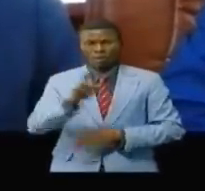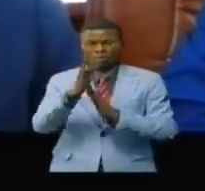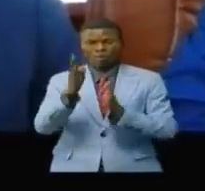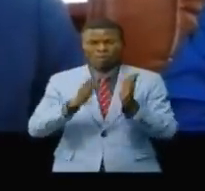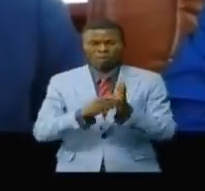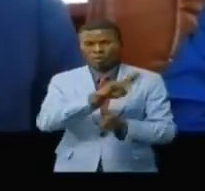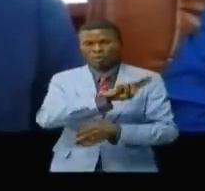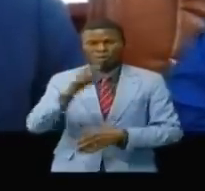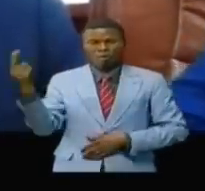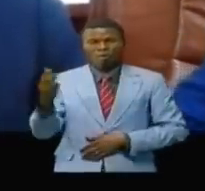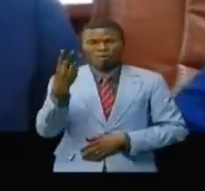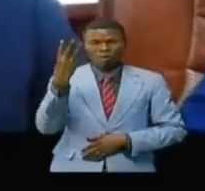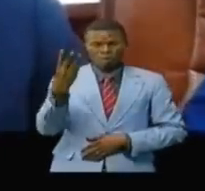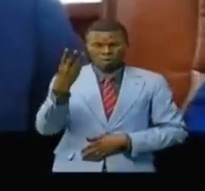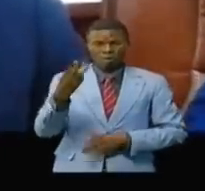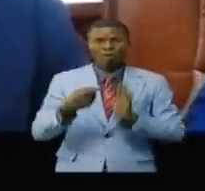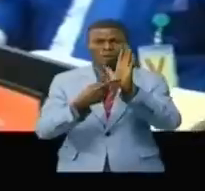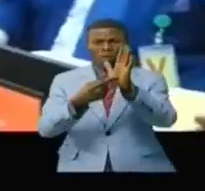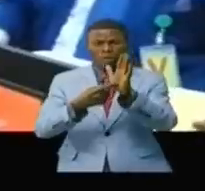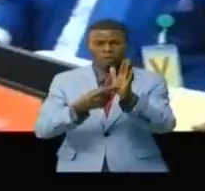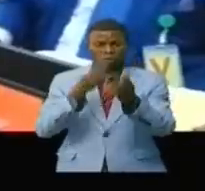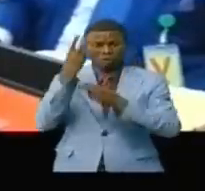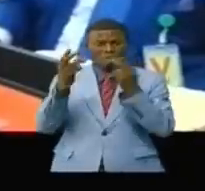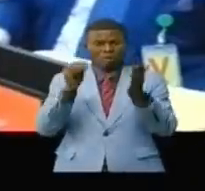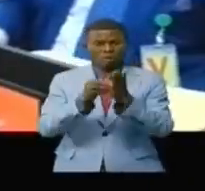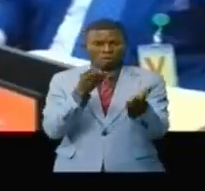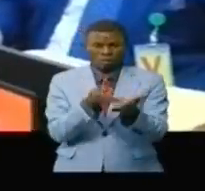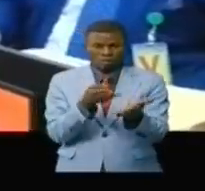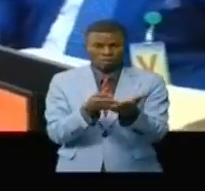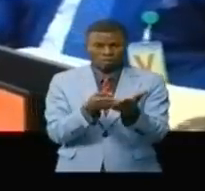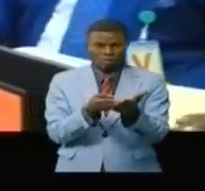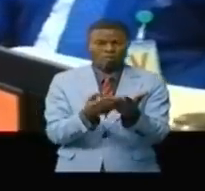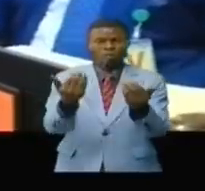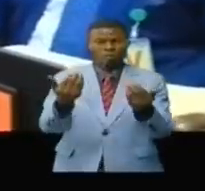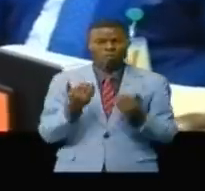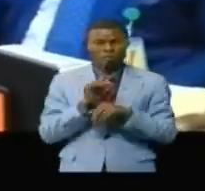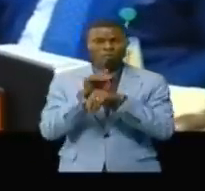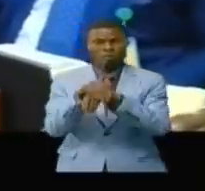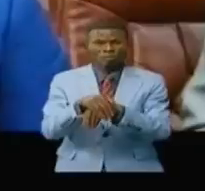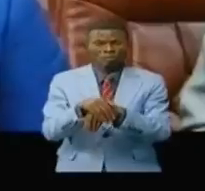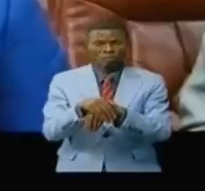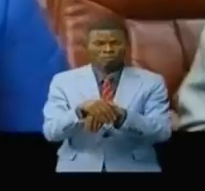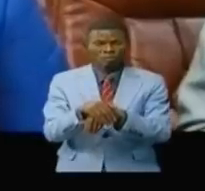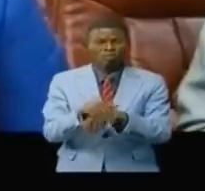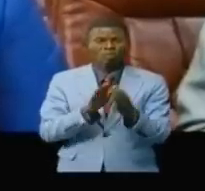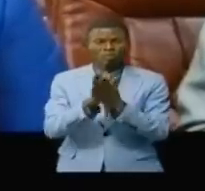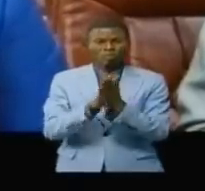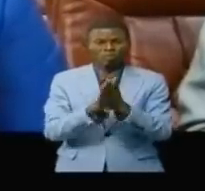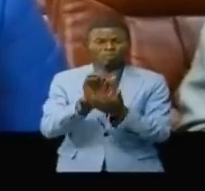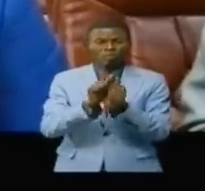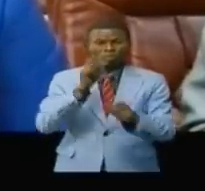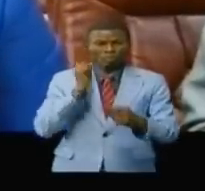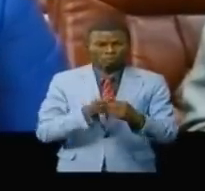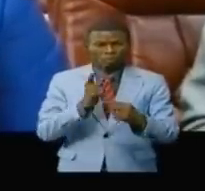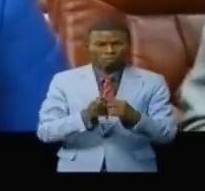2019-2023. Il a indiqué que cette révisitation se veut participative et prend en compte les défis actuels et les questions